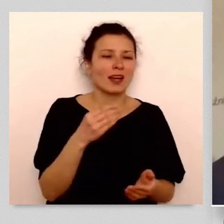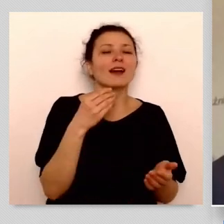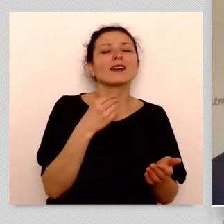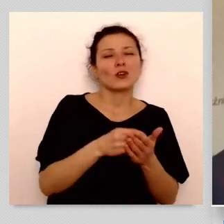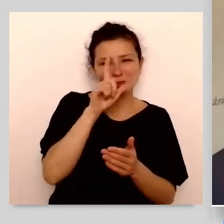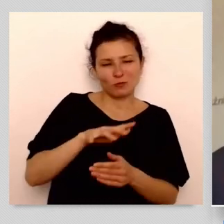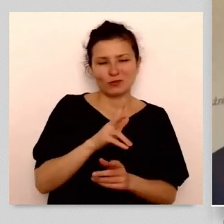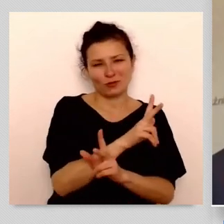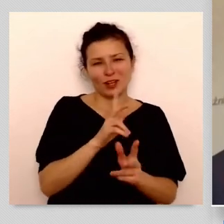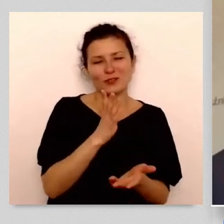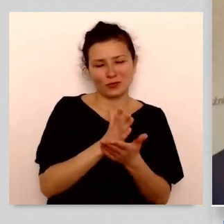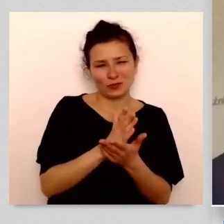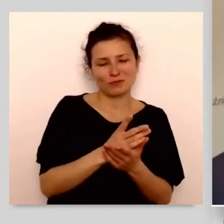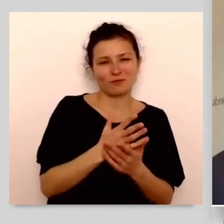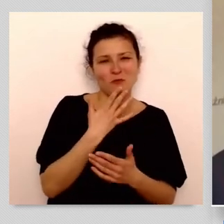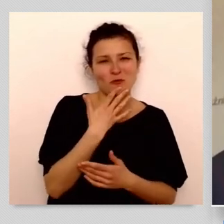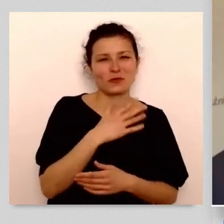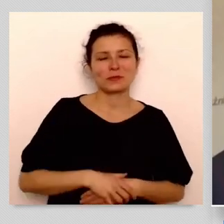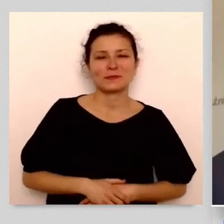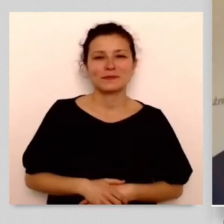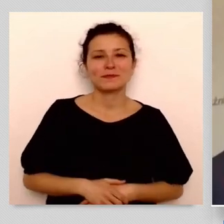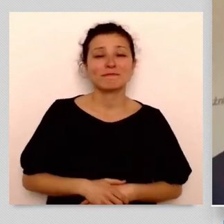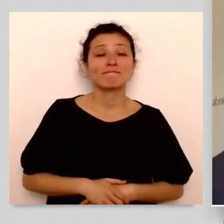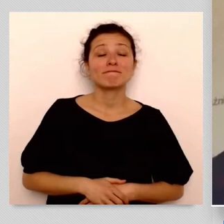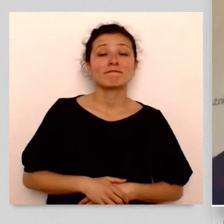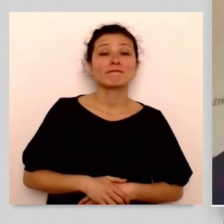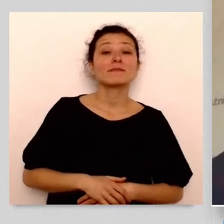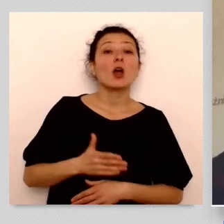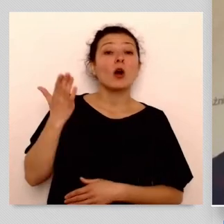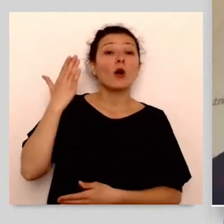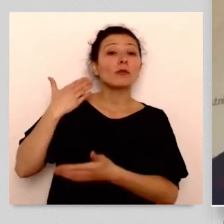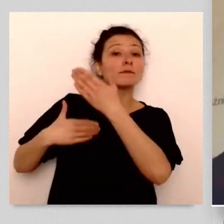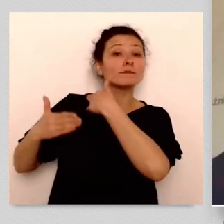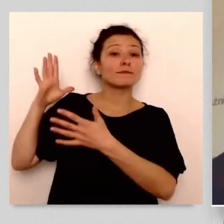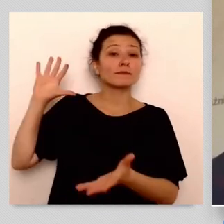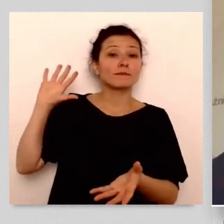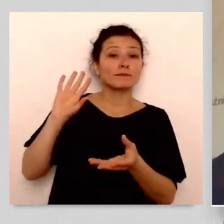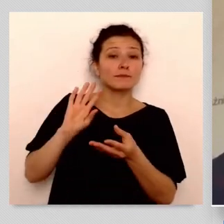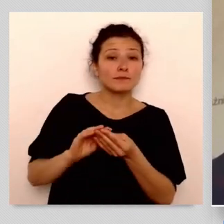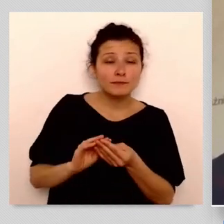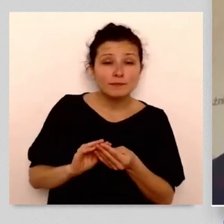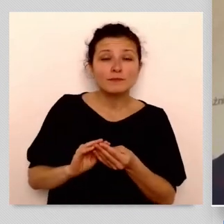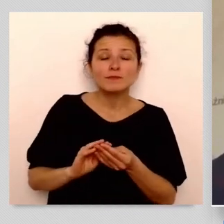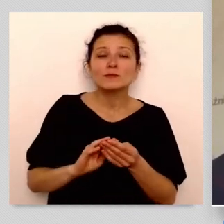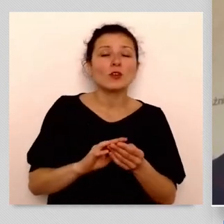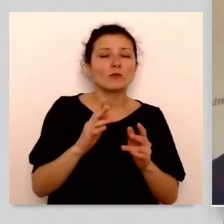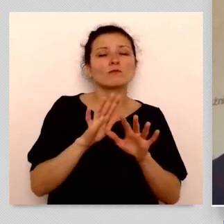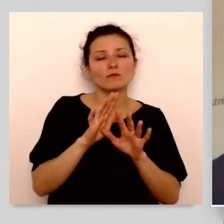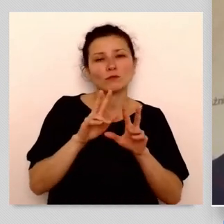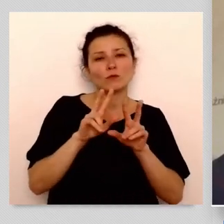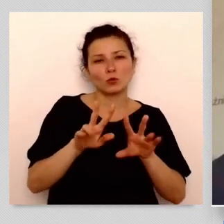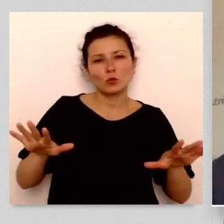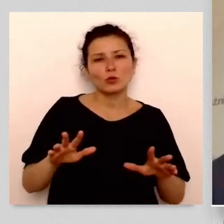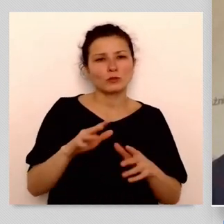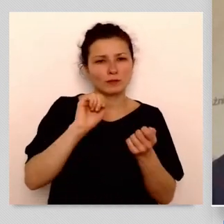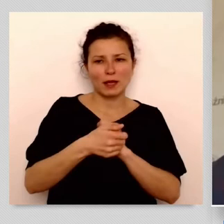podkreślał. Myślę, że od tamtego czasu to, co bardzo istotnie się zmieniło, to przede wszystkim zmiana świadomości. Po